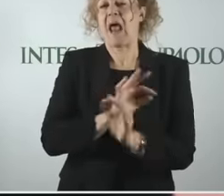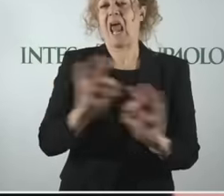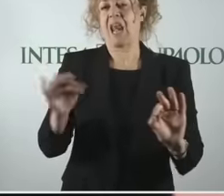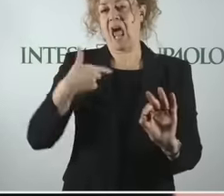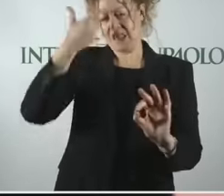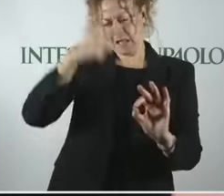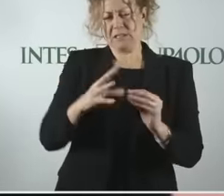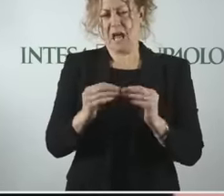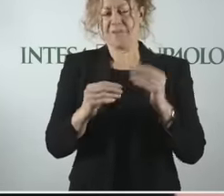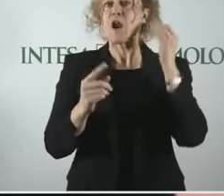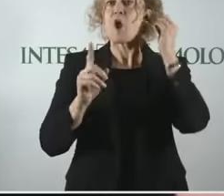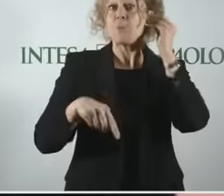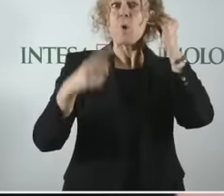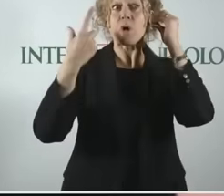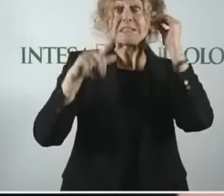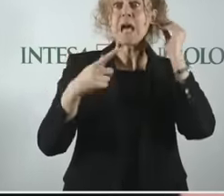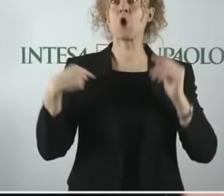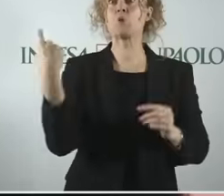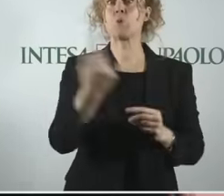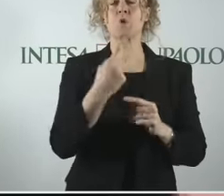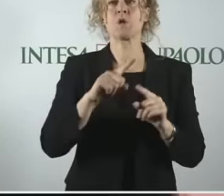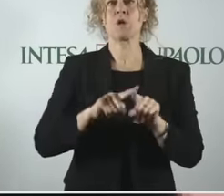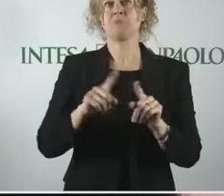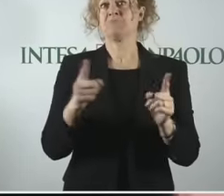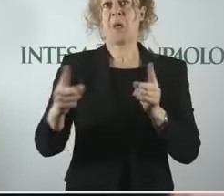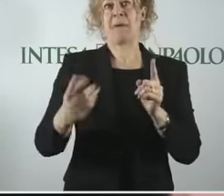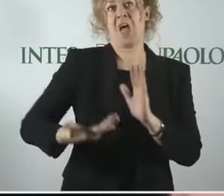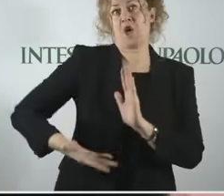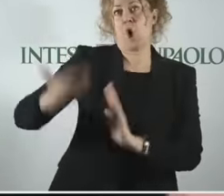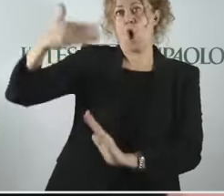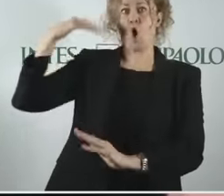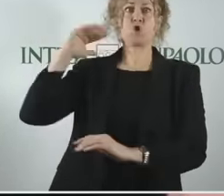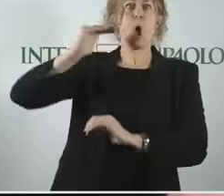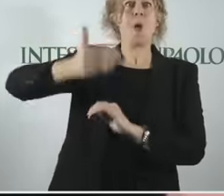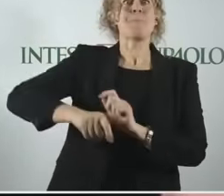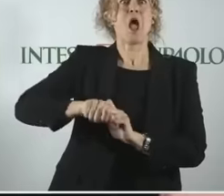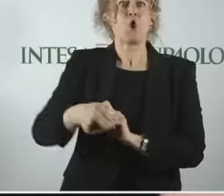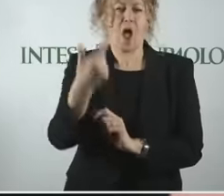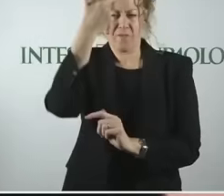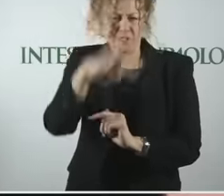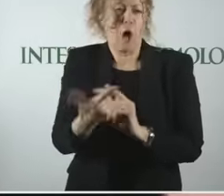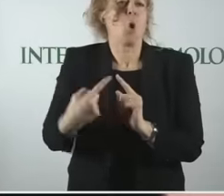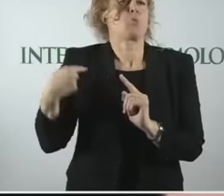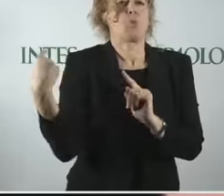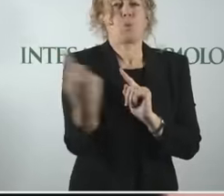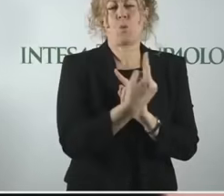tutti che è una cosa che risale come minimo al medioevo dico Lo sappiamo tutti perché tutti quanti vagamente